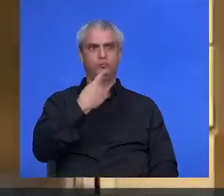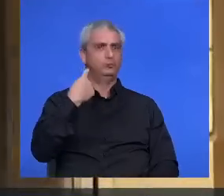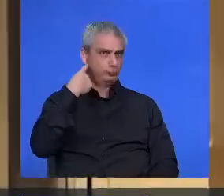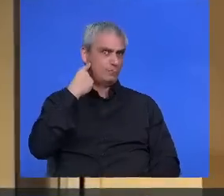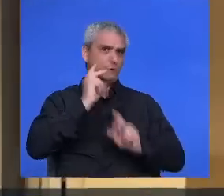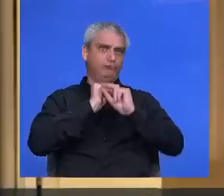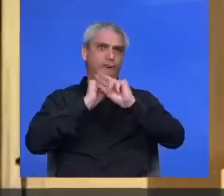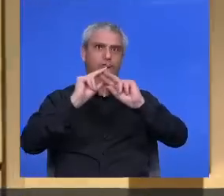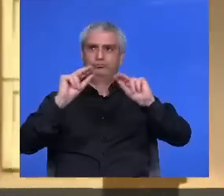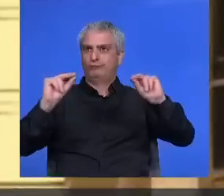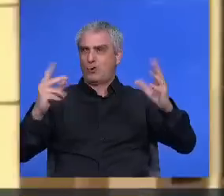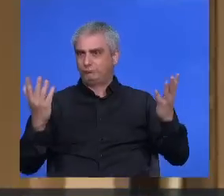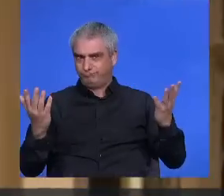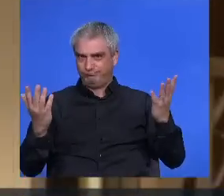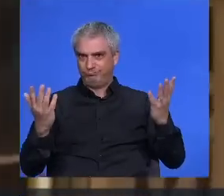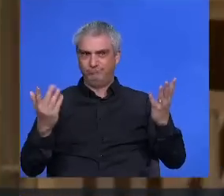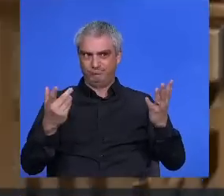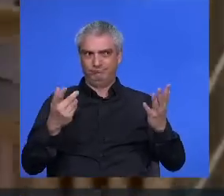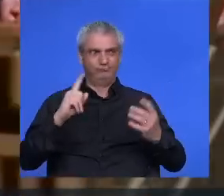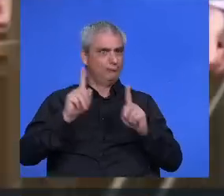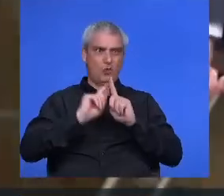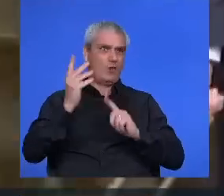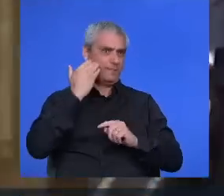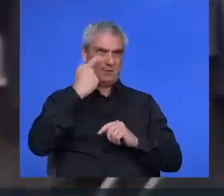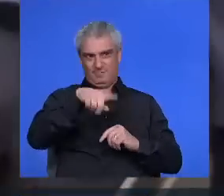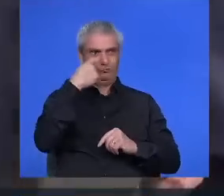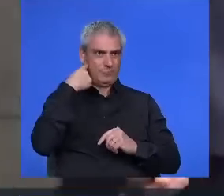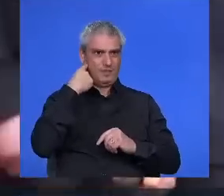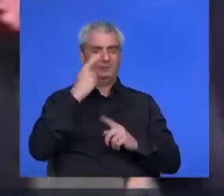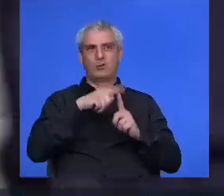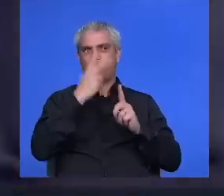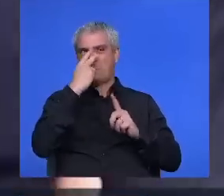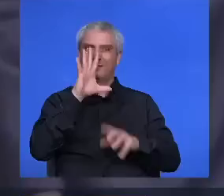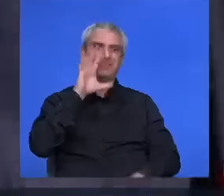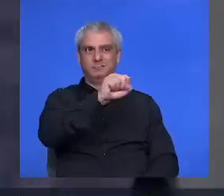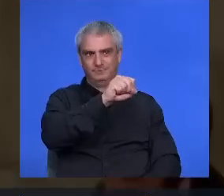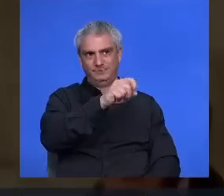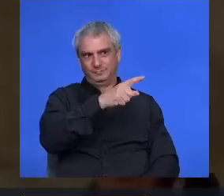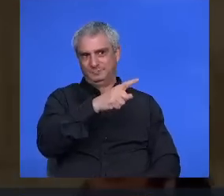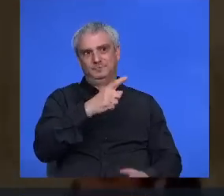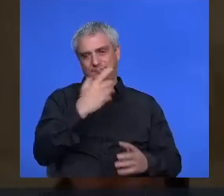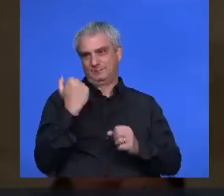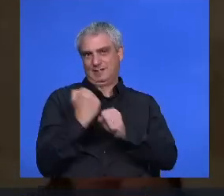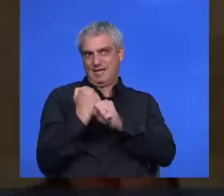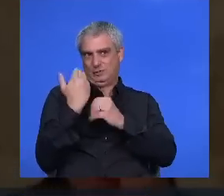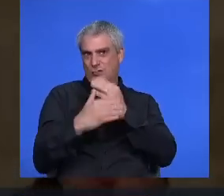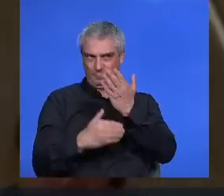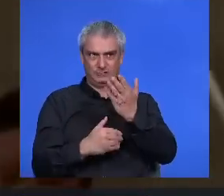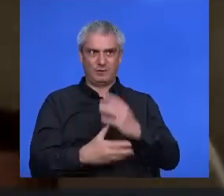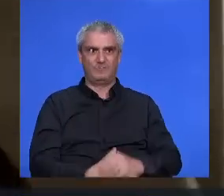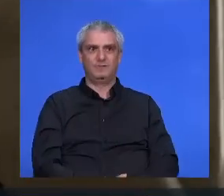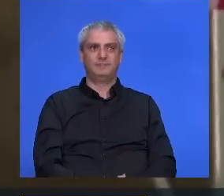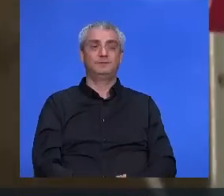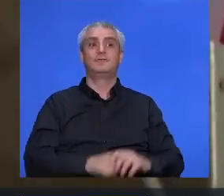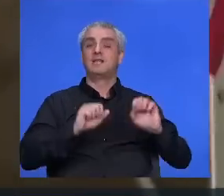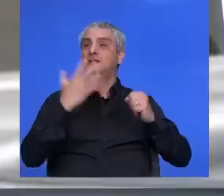rumors, as all of Americans have, that this witch hunt, as he calls it, would be coming to fruition. הנשיא לשעבר